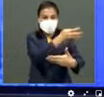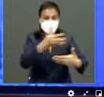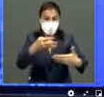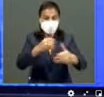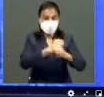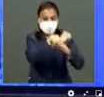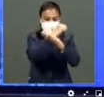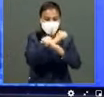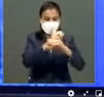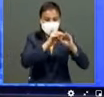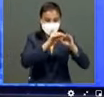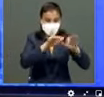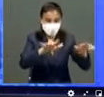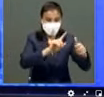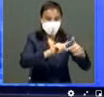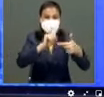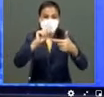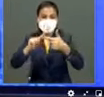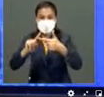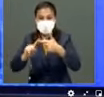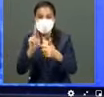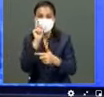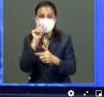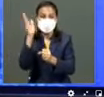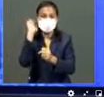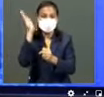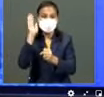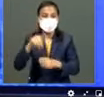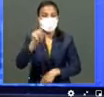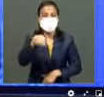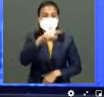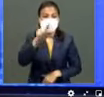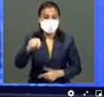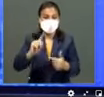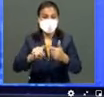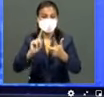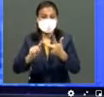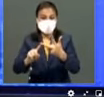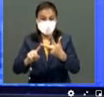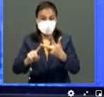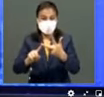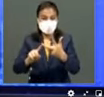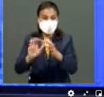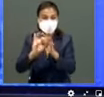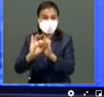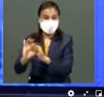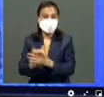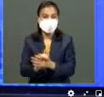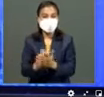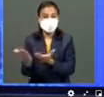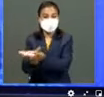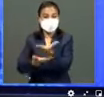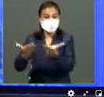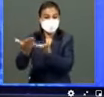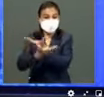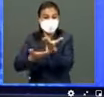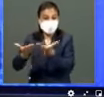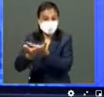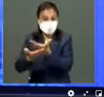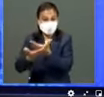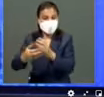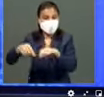ระบาดช่วงที่2จะเป็นการแถลงข่าวในภาคภาษาอังกฤษค่ะส่วนช่วงที่3จะเป็นช่วงของการสนทนานะคะเพื่อที่จะเจาะ